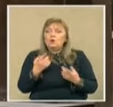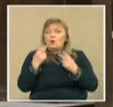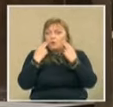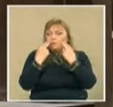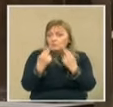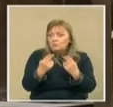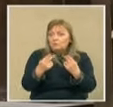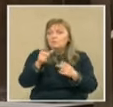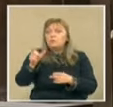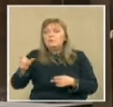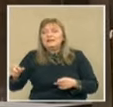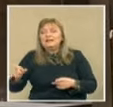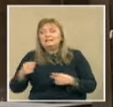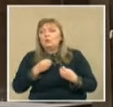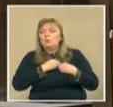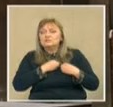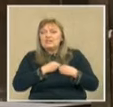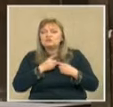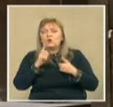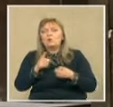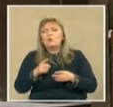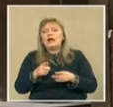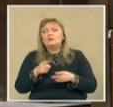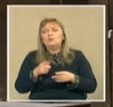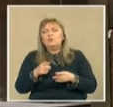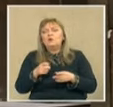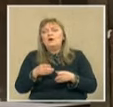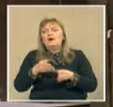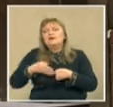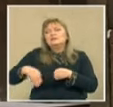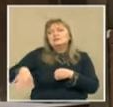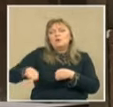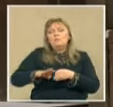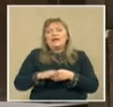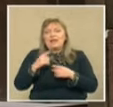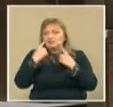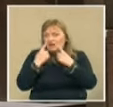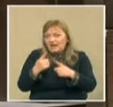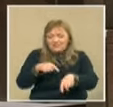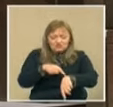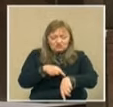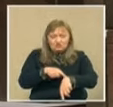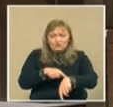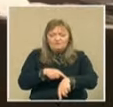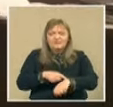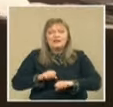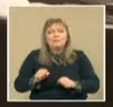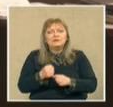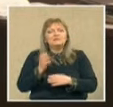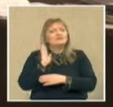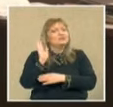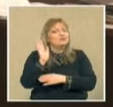Когато минаваш метър и си гледаш часовника и си казваш още малко и да си ходя. Значи, щом си